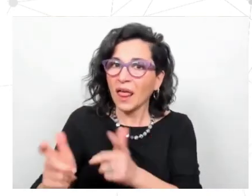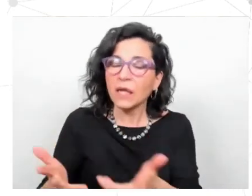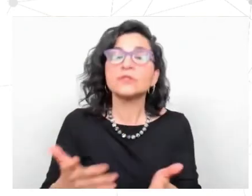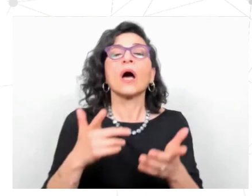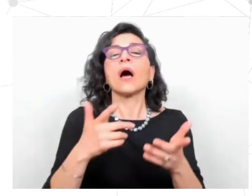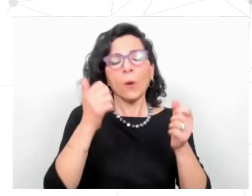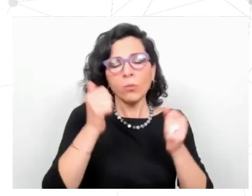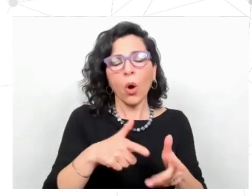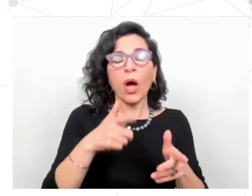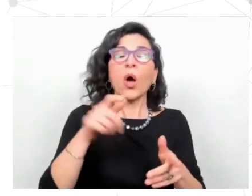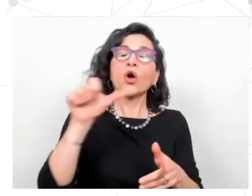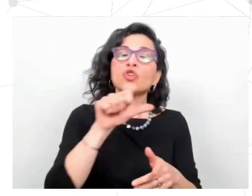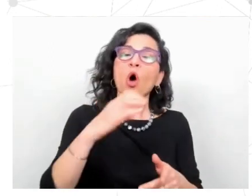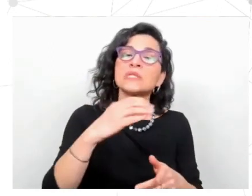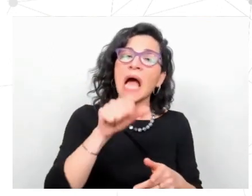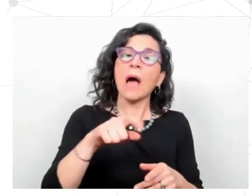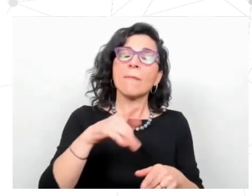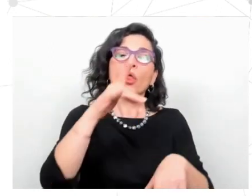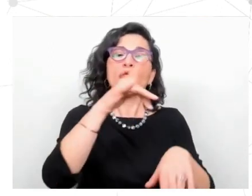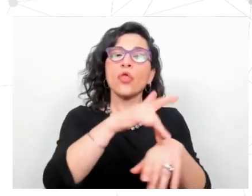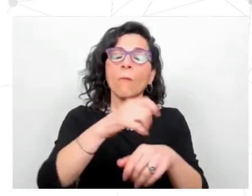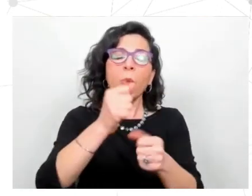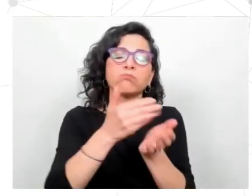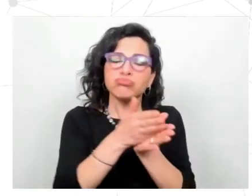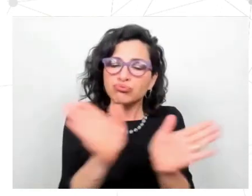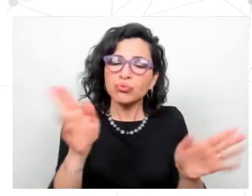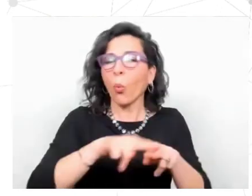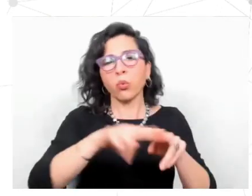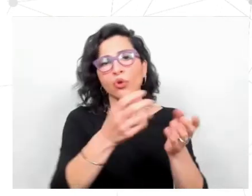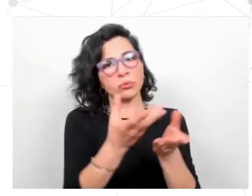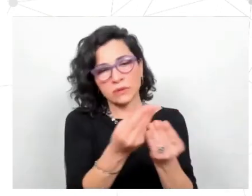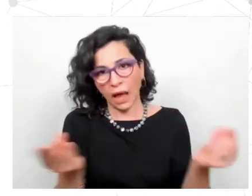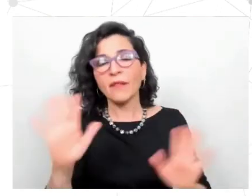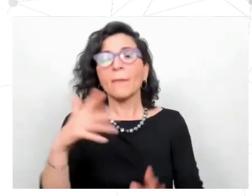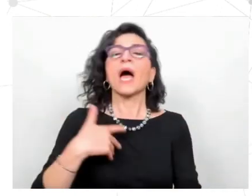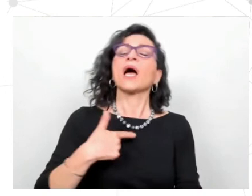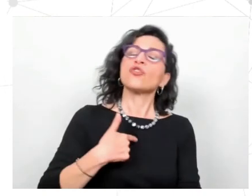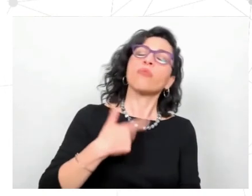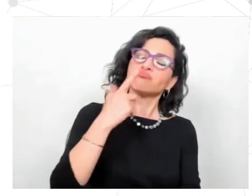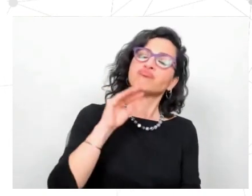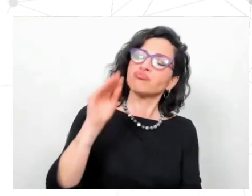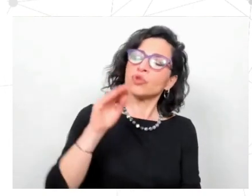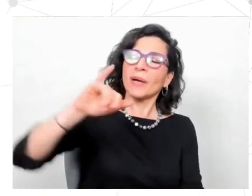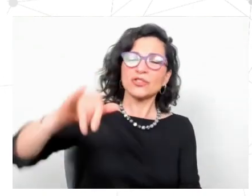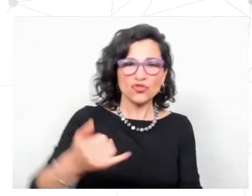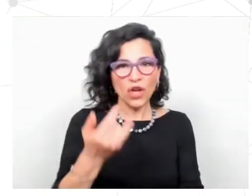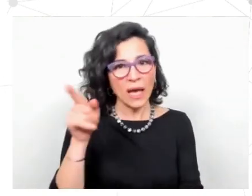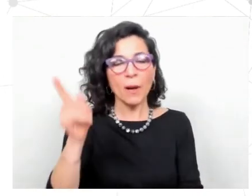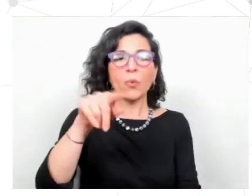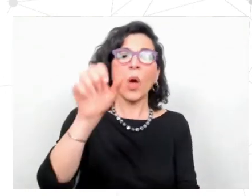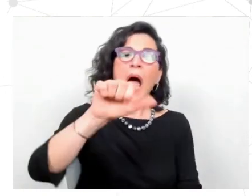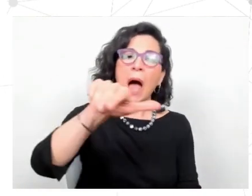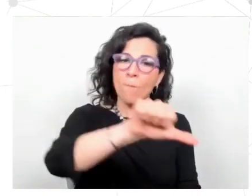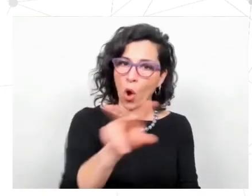avere. Però in conclusione io avrei piacere di fare una domanda a Jarnail e ad Amos